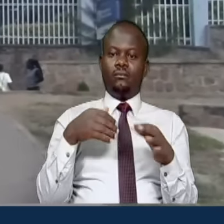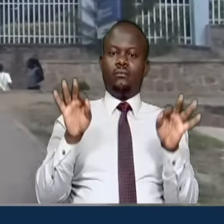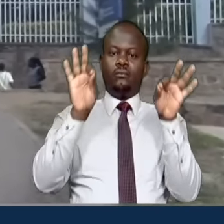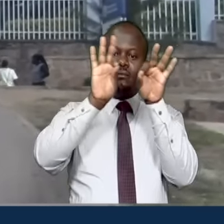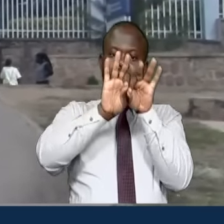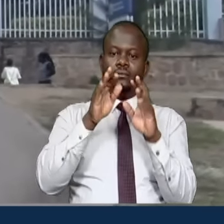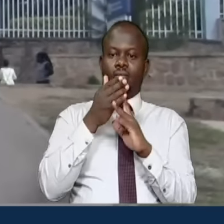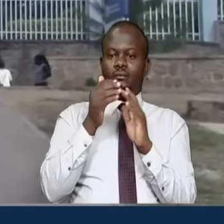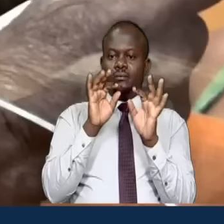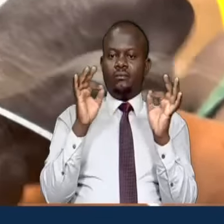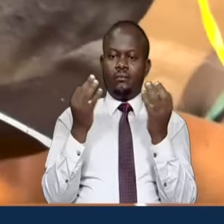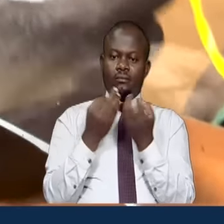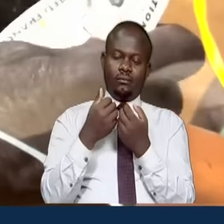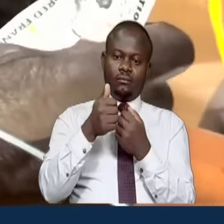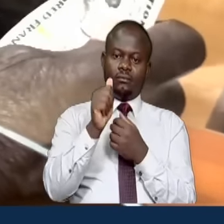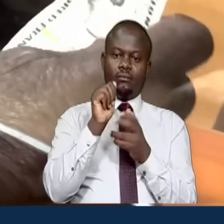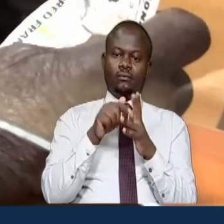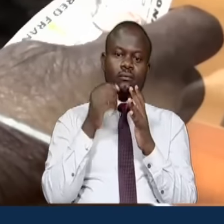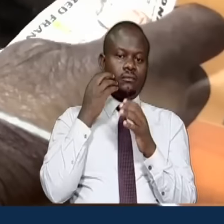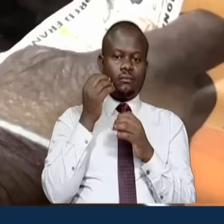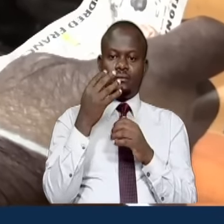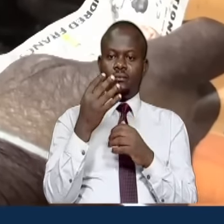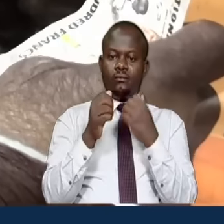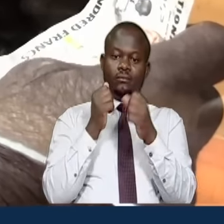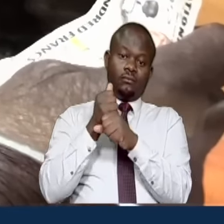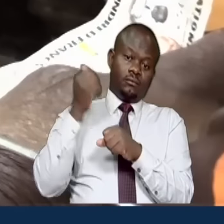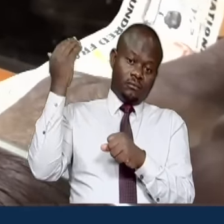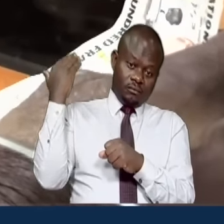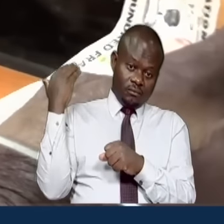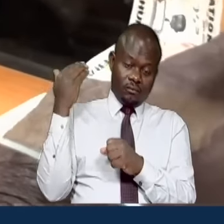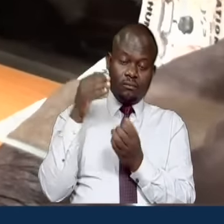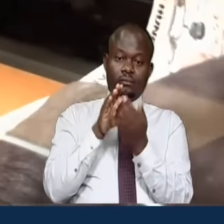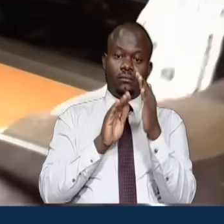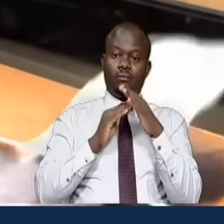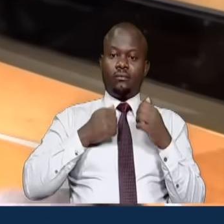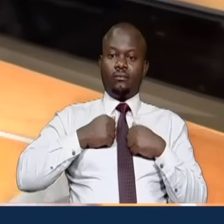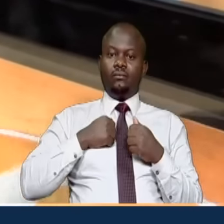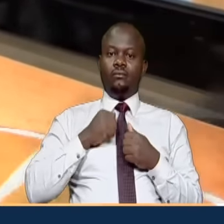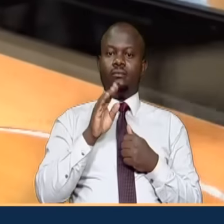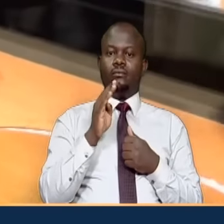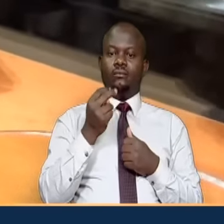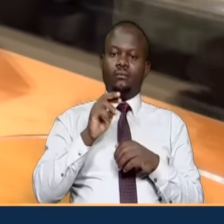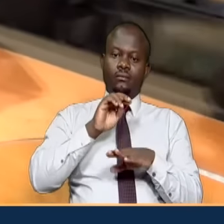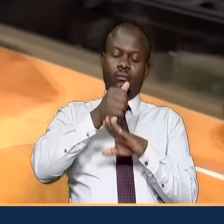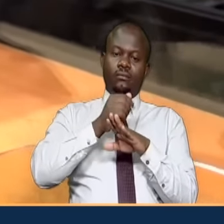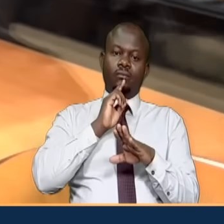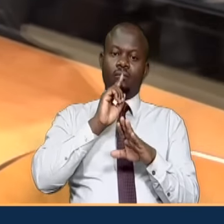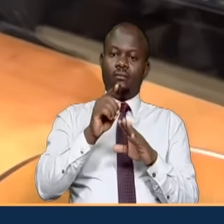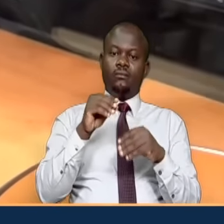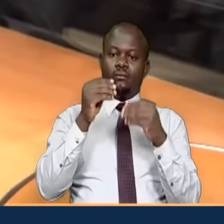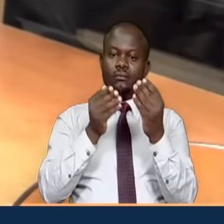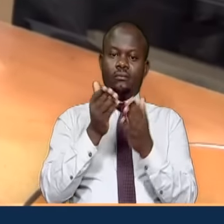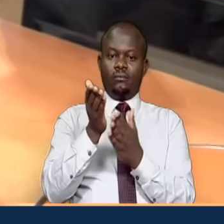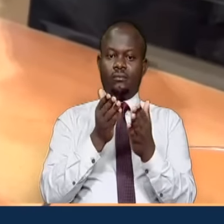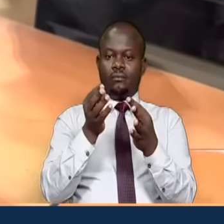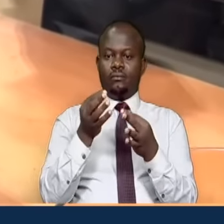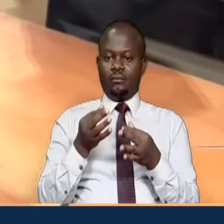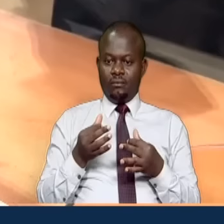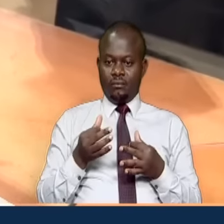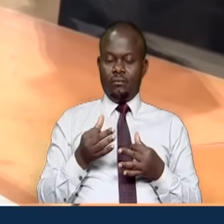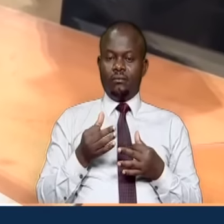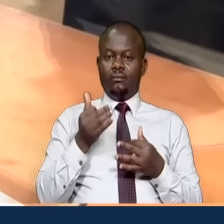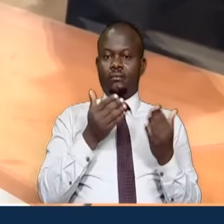hagati y'umuryango wawe. Kuva mu kwezi kwa kane umwaka ushize, Banki Nkuru y'u Rwanda BNR yashyizeho amabwiriza agenga abatanga serivisi z'imari